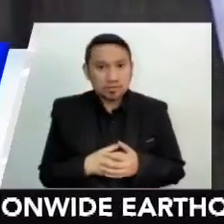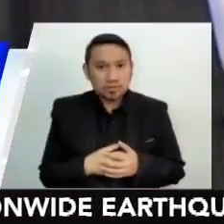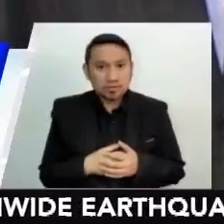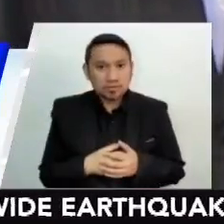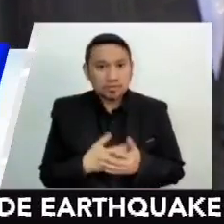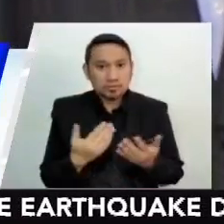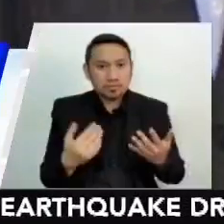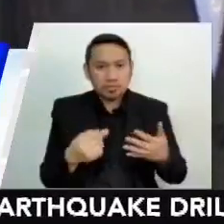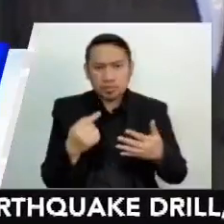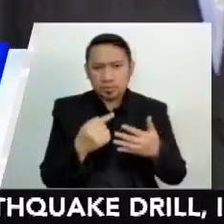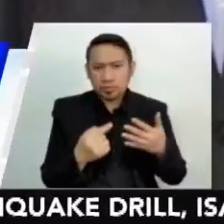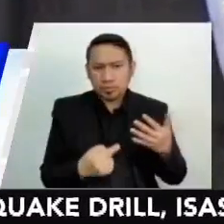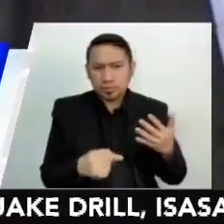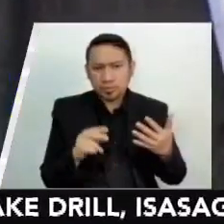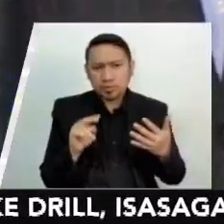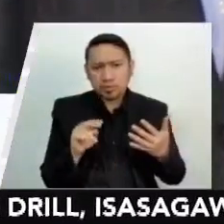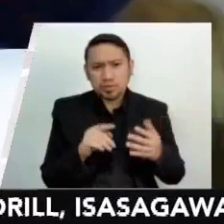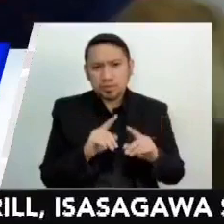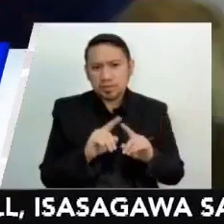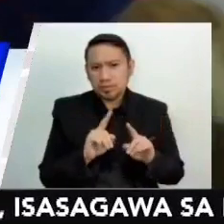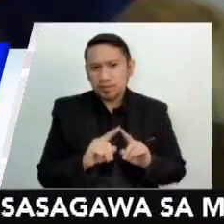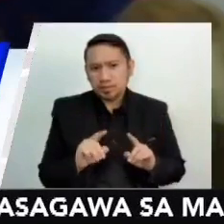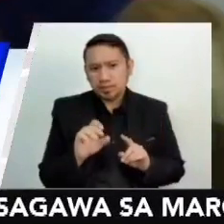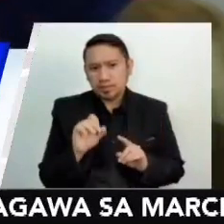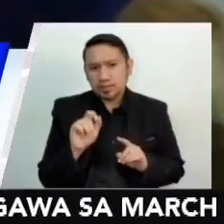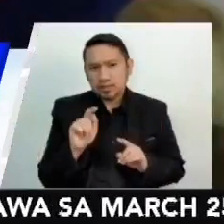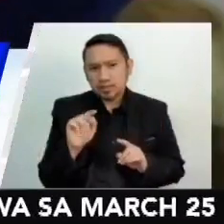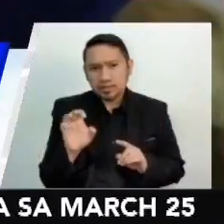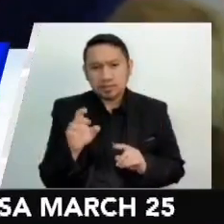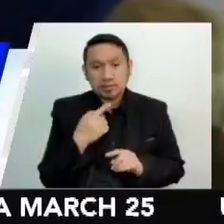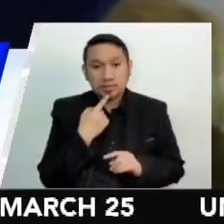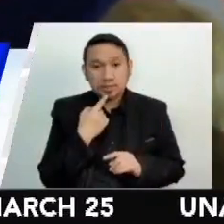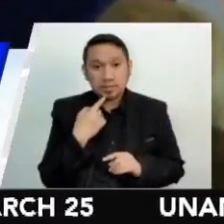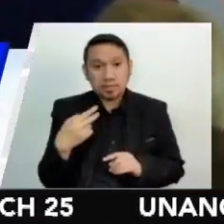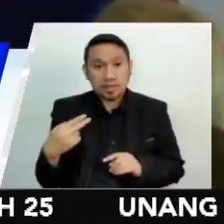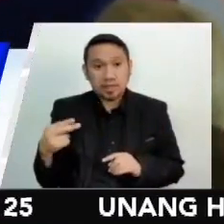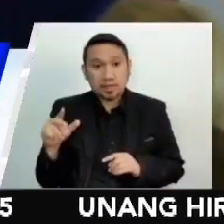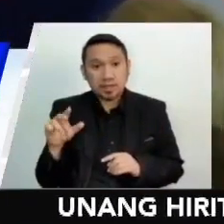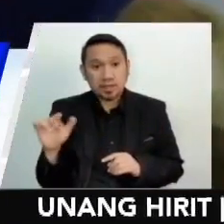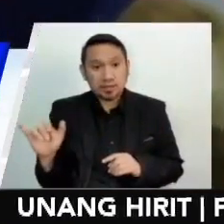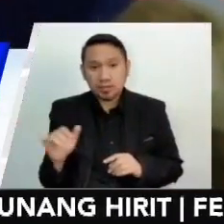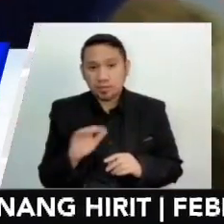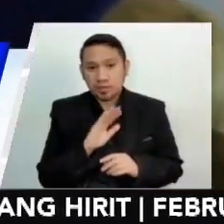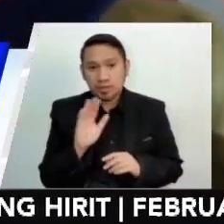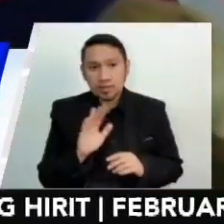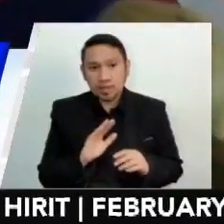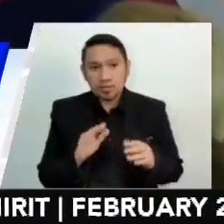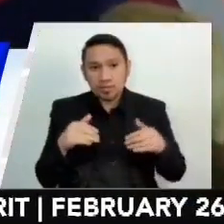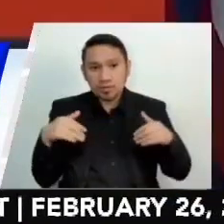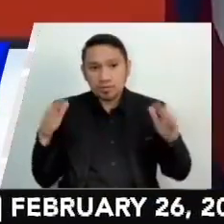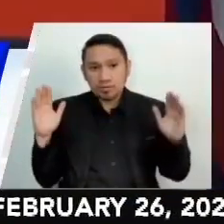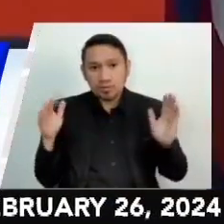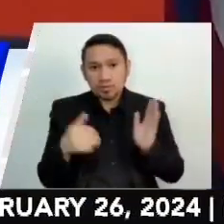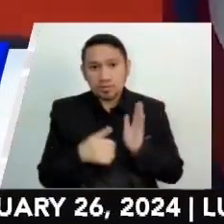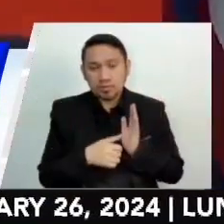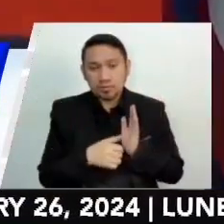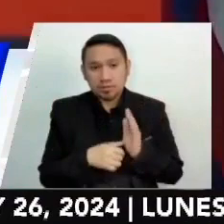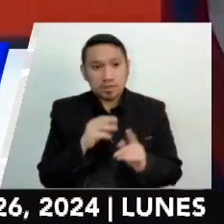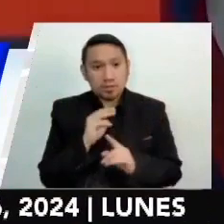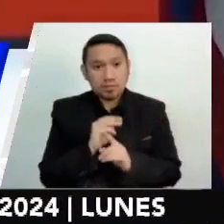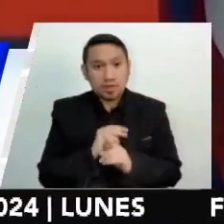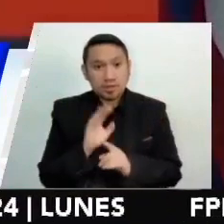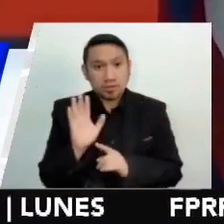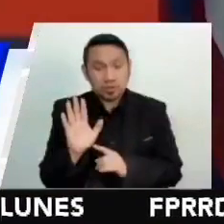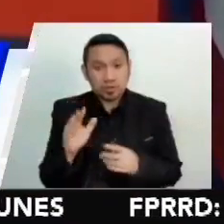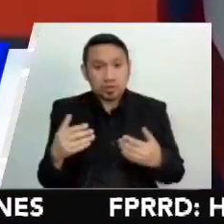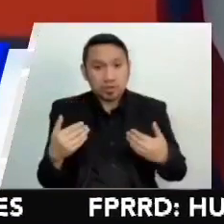U.S. Virgin Islands. Sabi naman ni Haley, hindi siya aaatras sa eleksyon. Sa March 5, isasagawang tinaguri ang